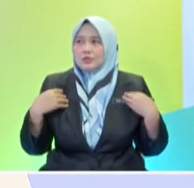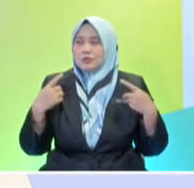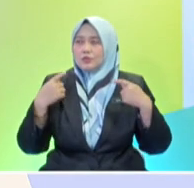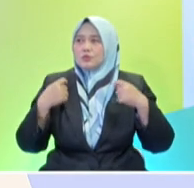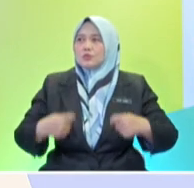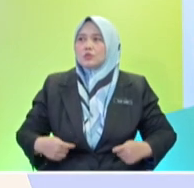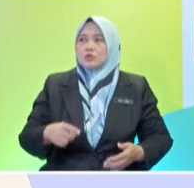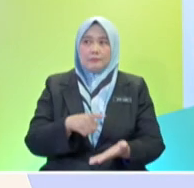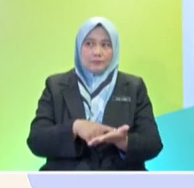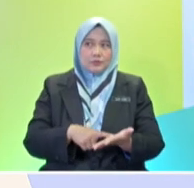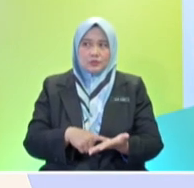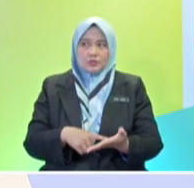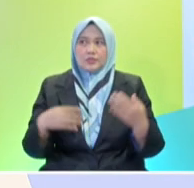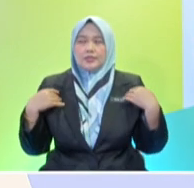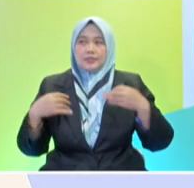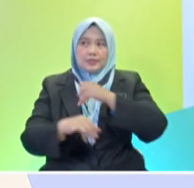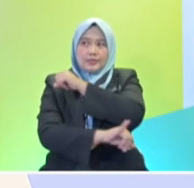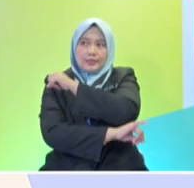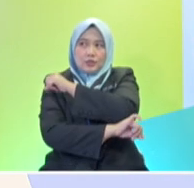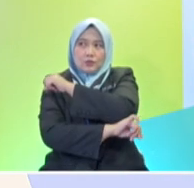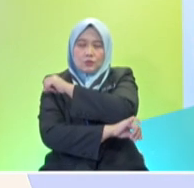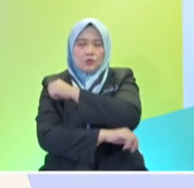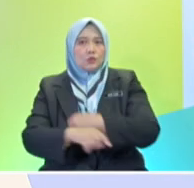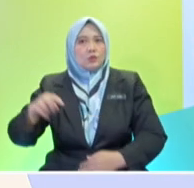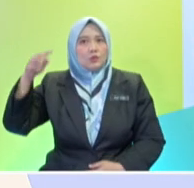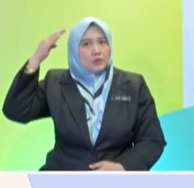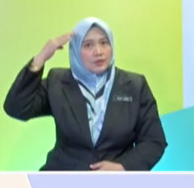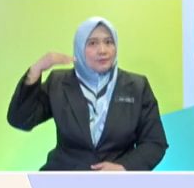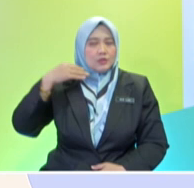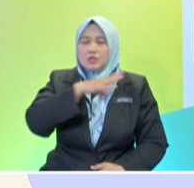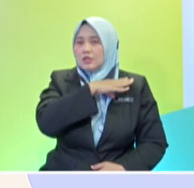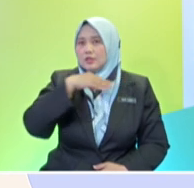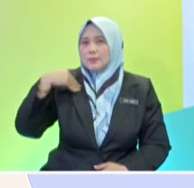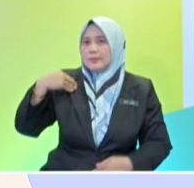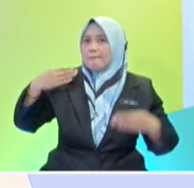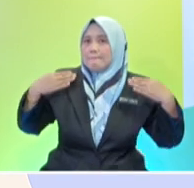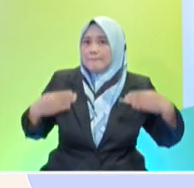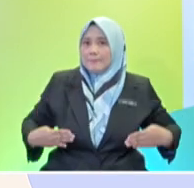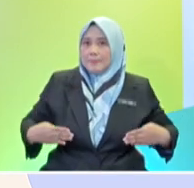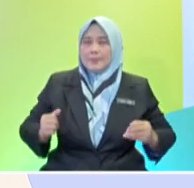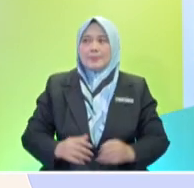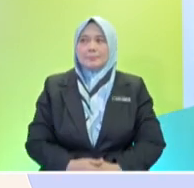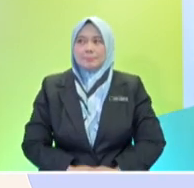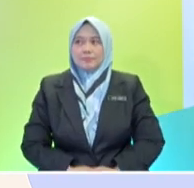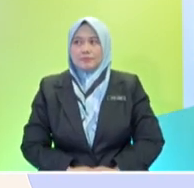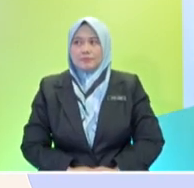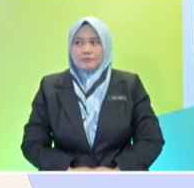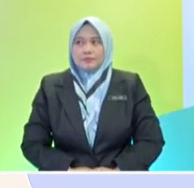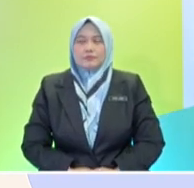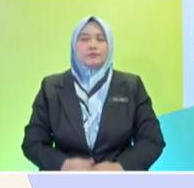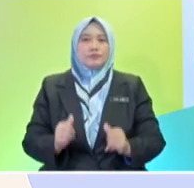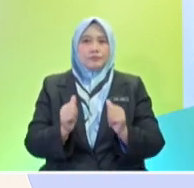ada ekor, ada kepala dan juga ada badan. Begitu juga dengan badak